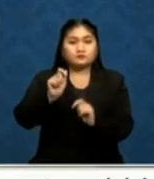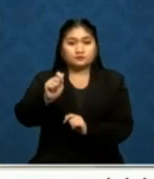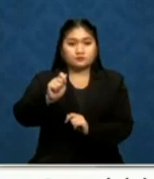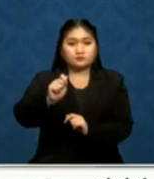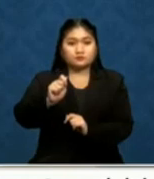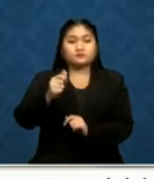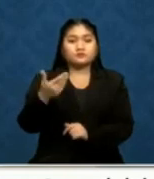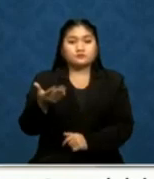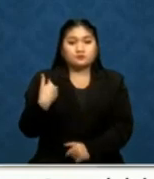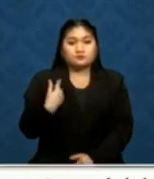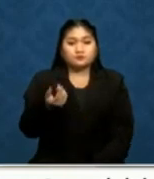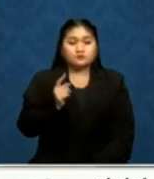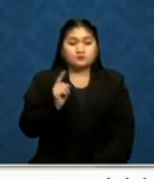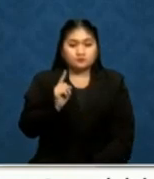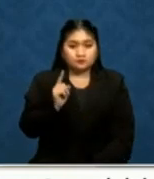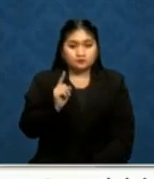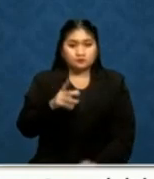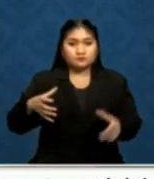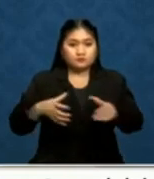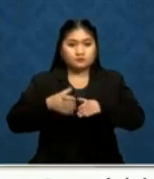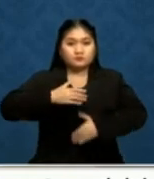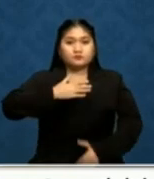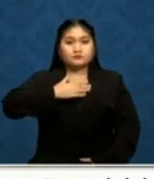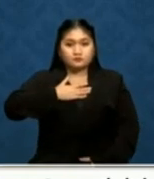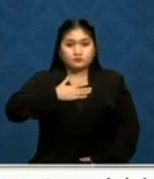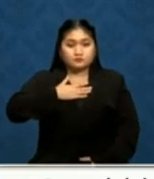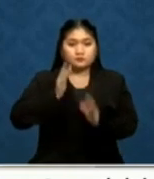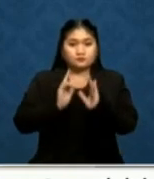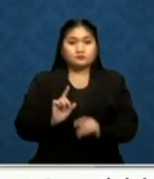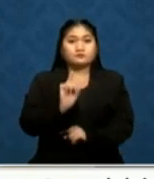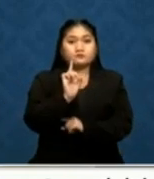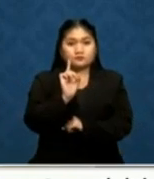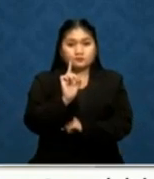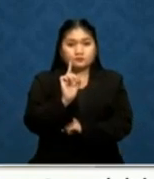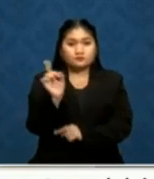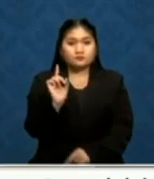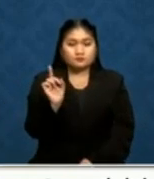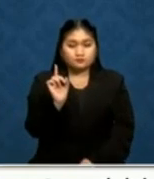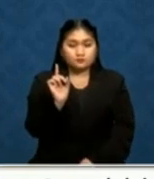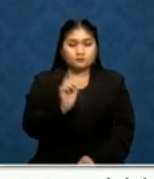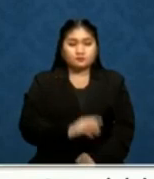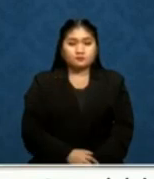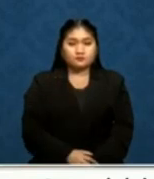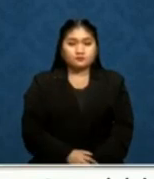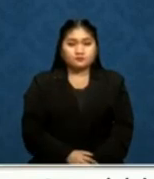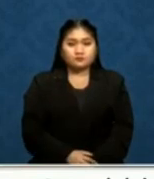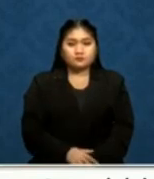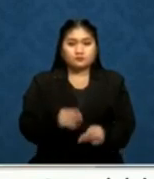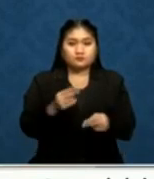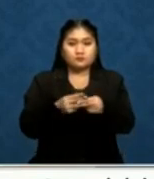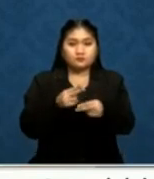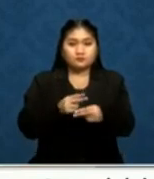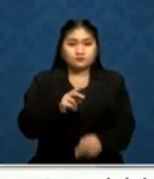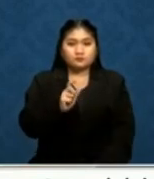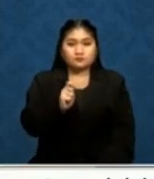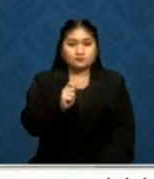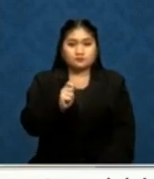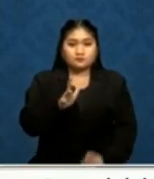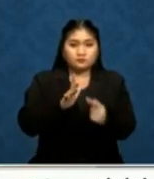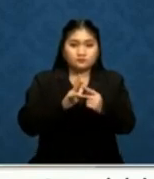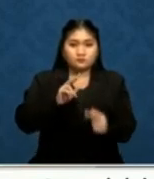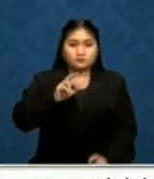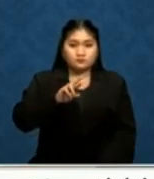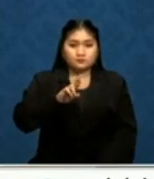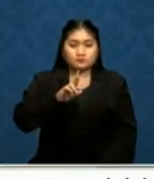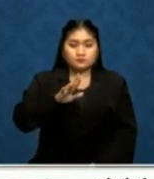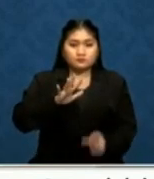พ.ศ.ในส่วนของพรรคประชาชาติ1ท่านด้วยกันครับนั่นก็คือคุณวรลักษณ์ศรีสะอ